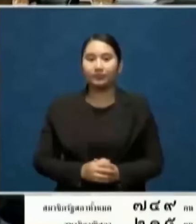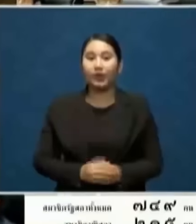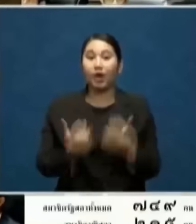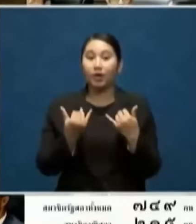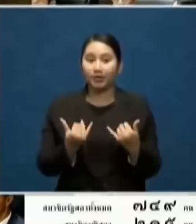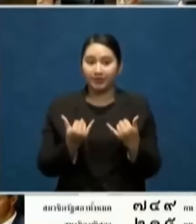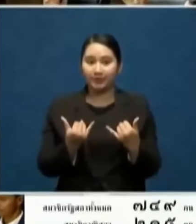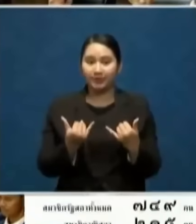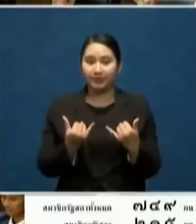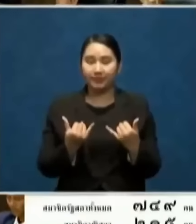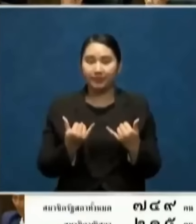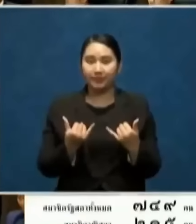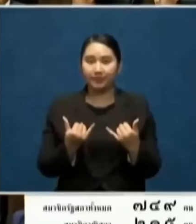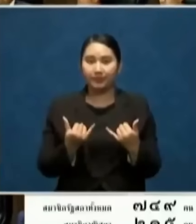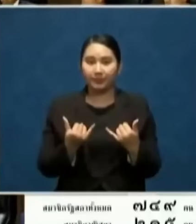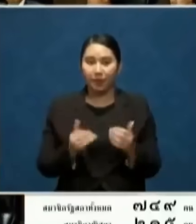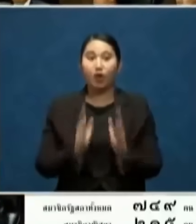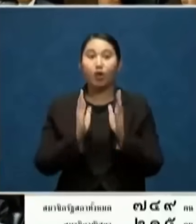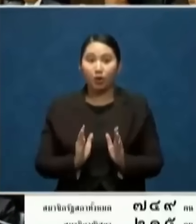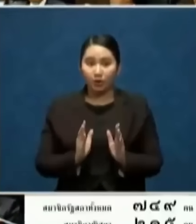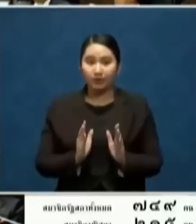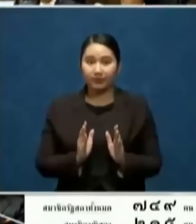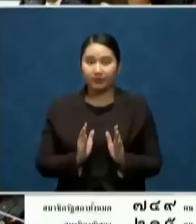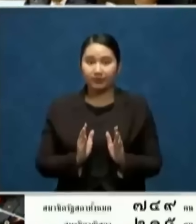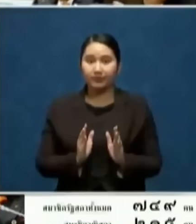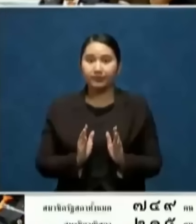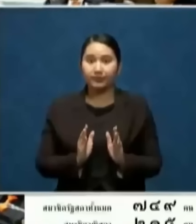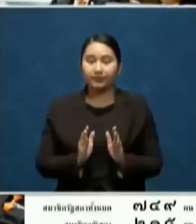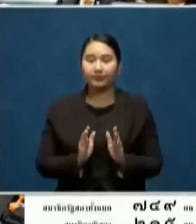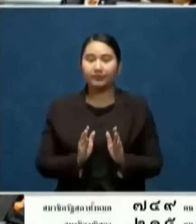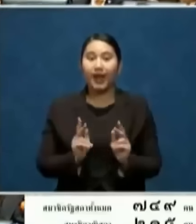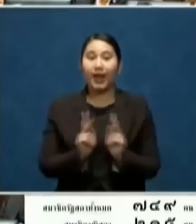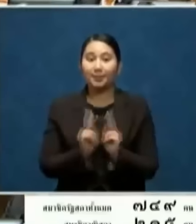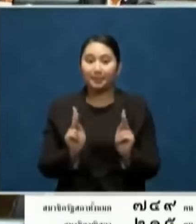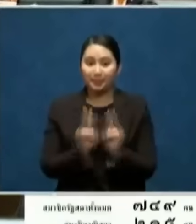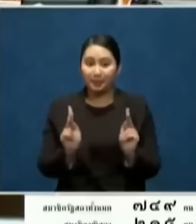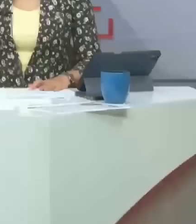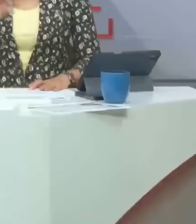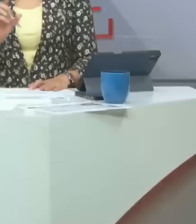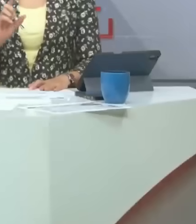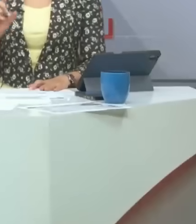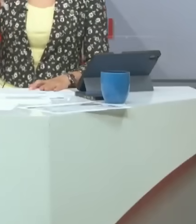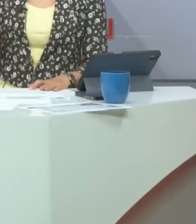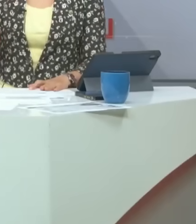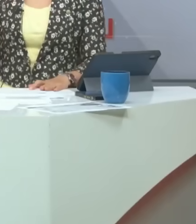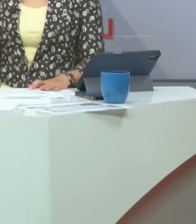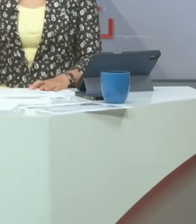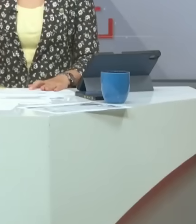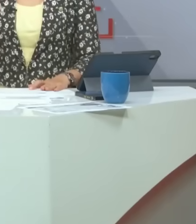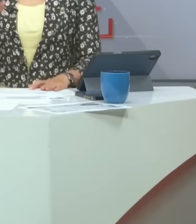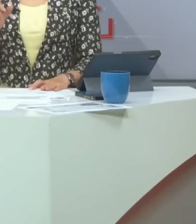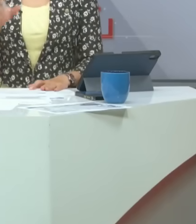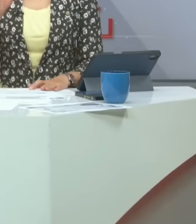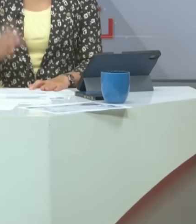ค่ะ จะบอกว่าส่วนใหญ่โหวตให้ไม่ได้นะคะต้องบอกว่าส่วนหนึ่งเพราะว่าถ้าส่วนใหญ่หมายถึงส่วนใหญ่นะพี่แอนตอนนี้เราพูดผิดนิดนึงก็ไม่ได้นะเดี๋ยวมีคนจับเราอยู่